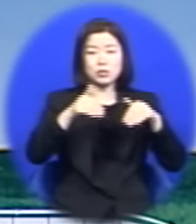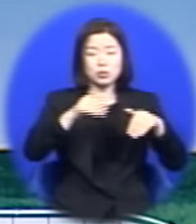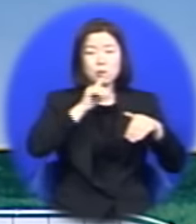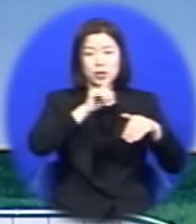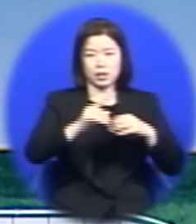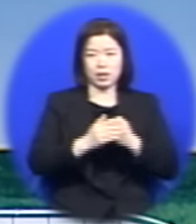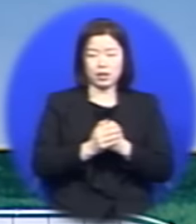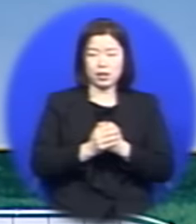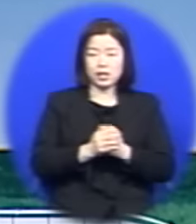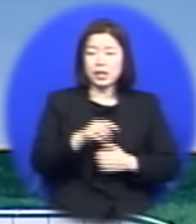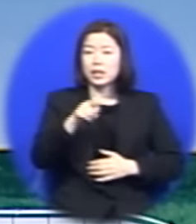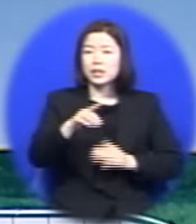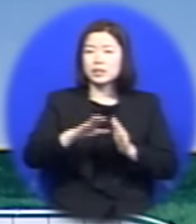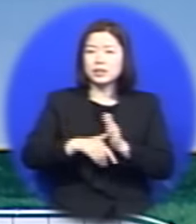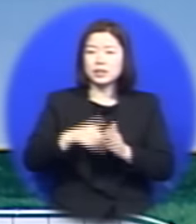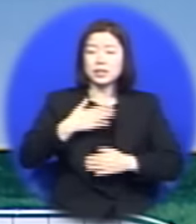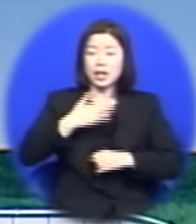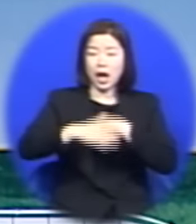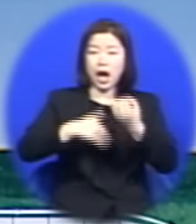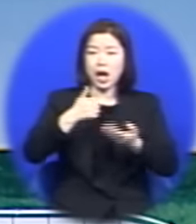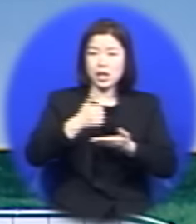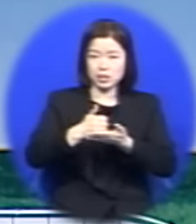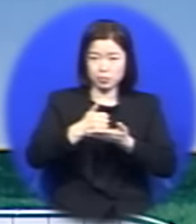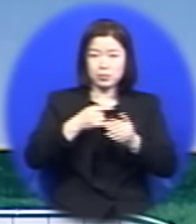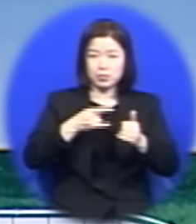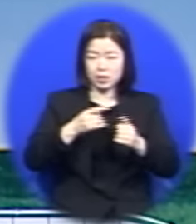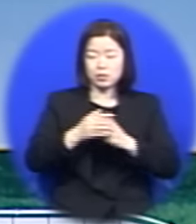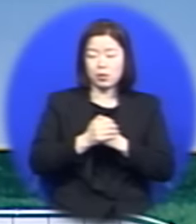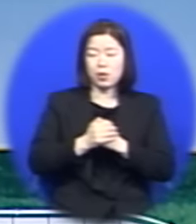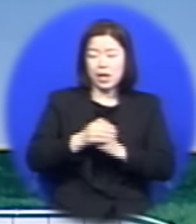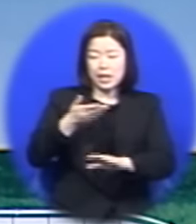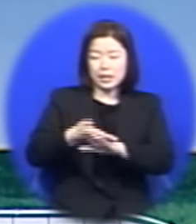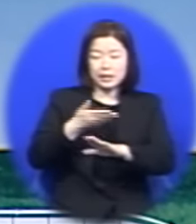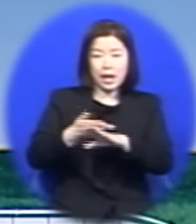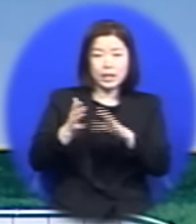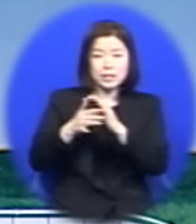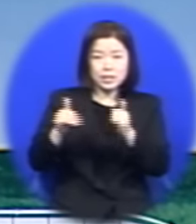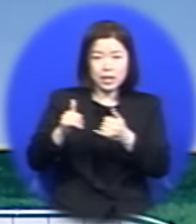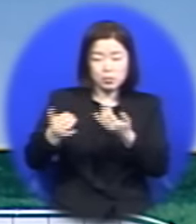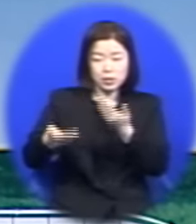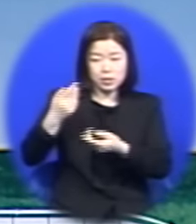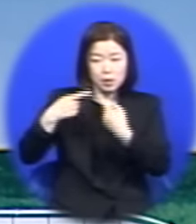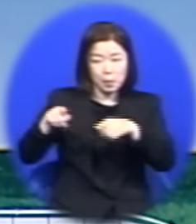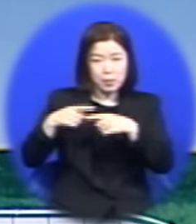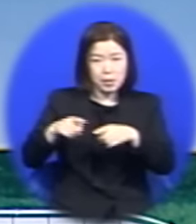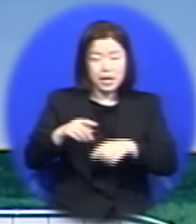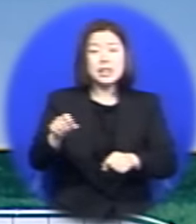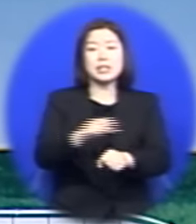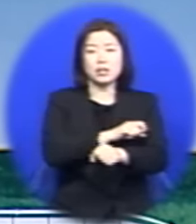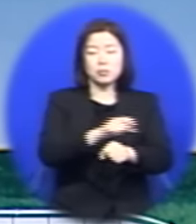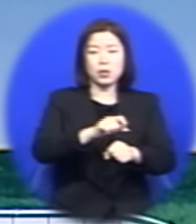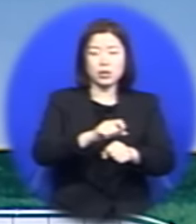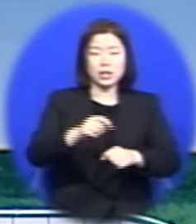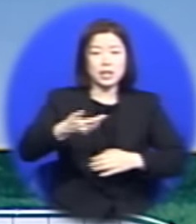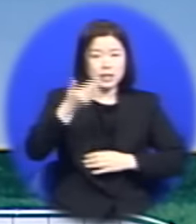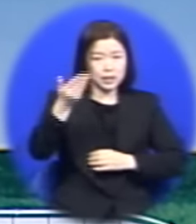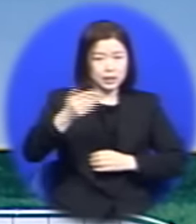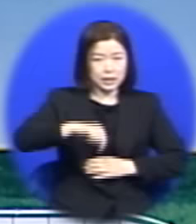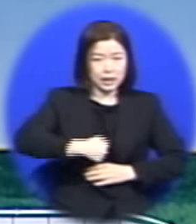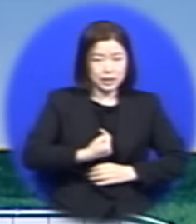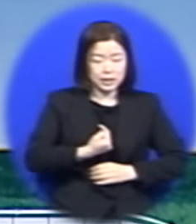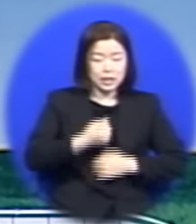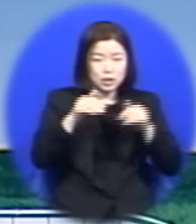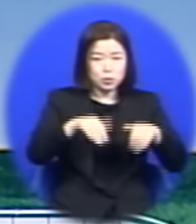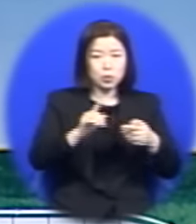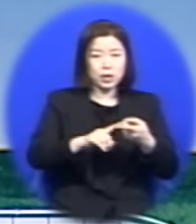그때 하나님께서 다른 사람을 비판적으로 말하는 것, 특히 당신의 종에 대해서 비판적으로 이야기하는 것을